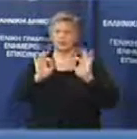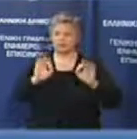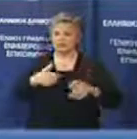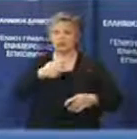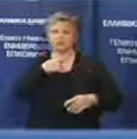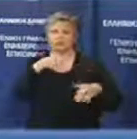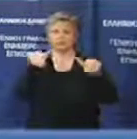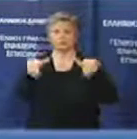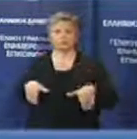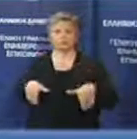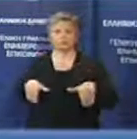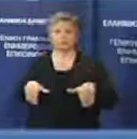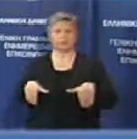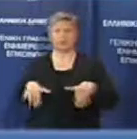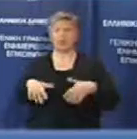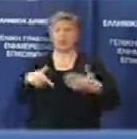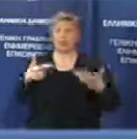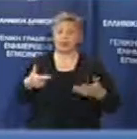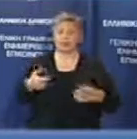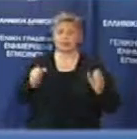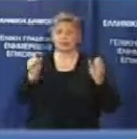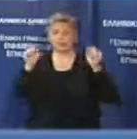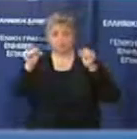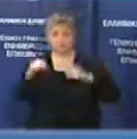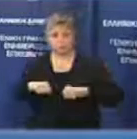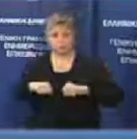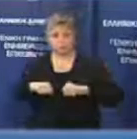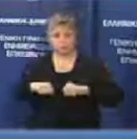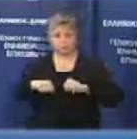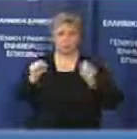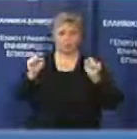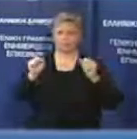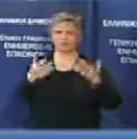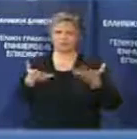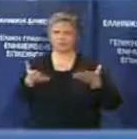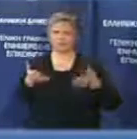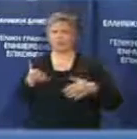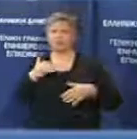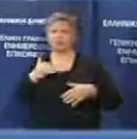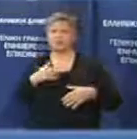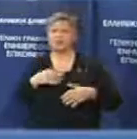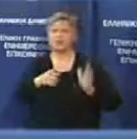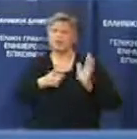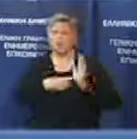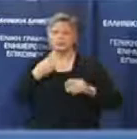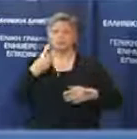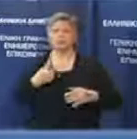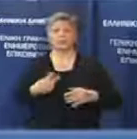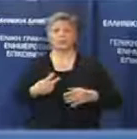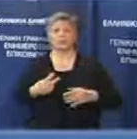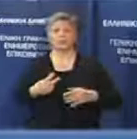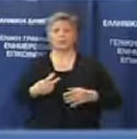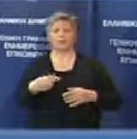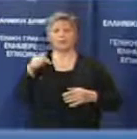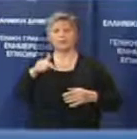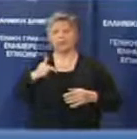να σημαίνει απολύτως ότι μπορεί να συμφωνεί και ο άλλος με αυτή την προτεραιότητα, και αυτό μπορεί να συμβεί κατέρωθεν